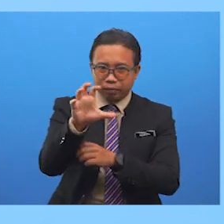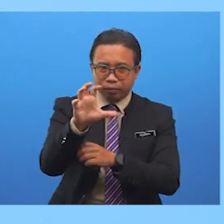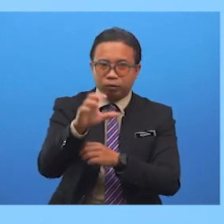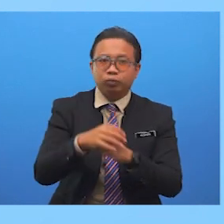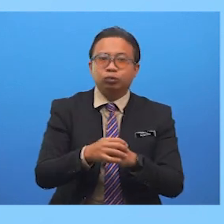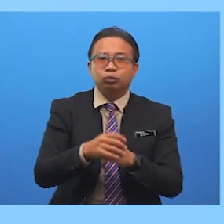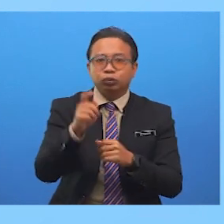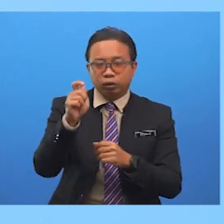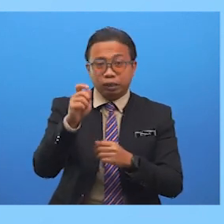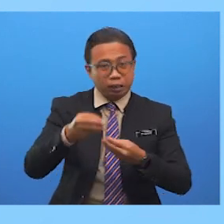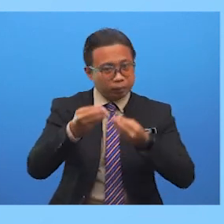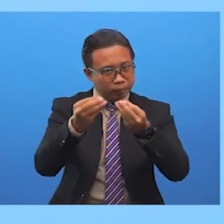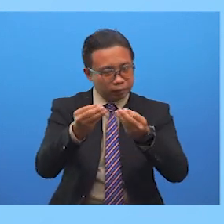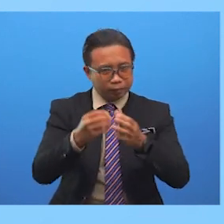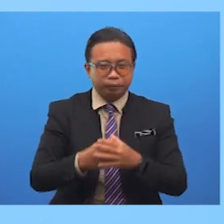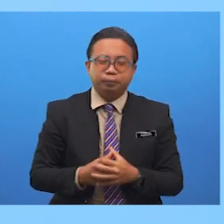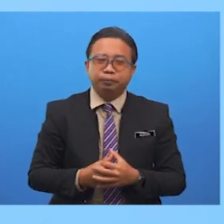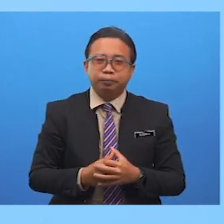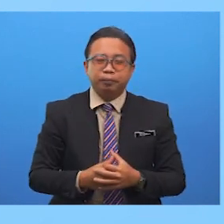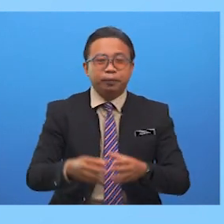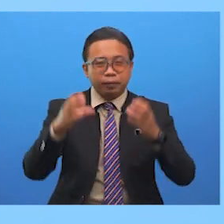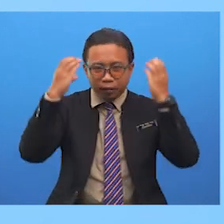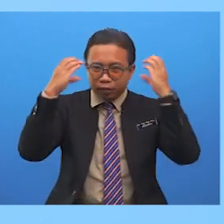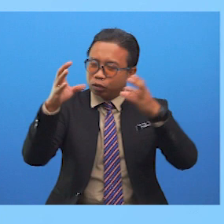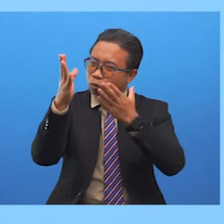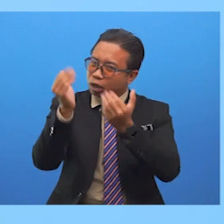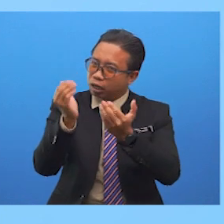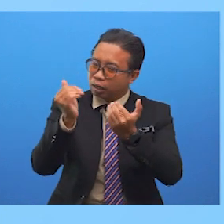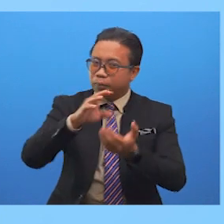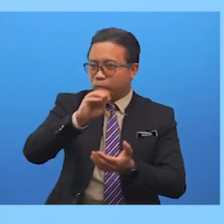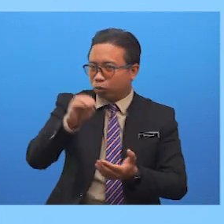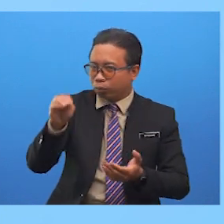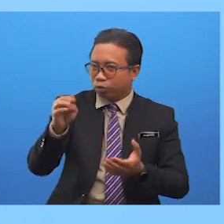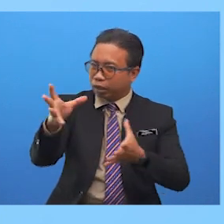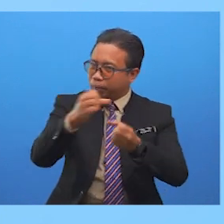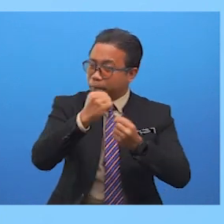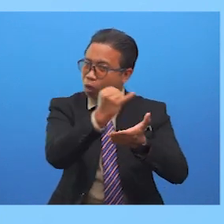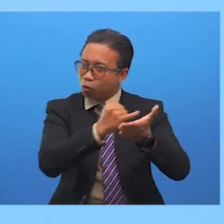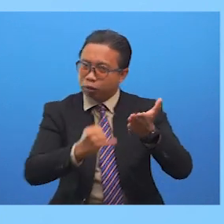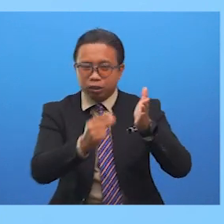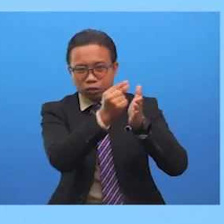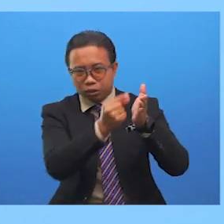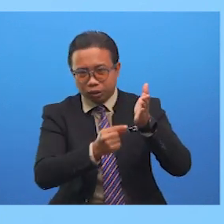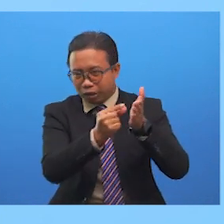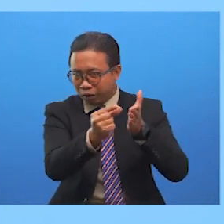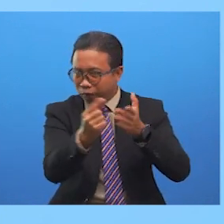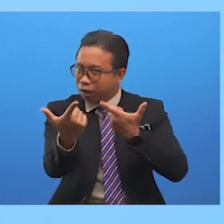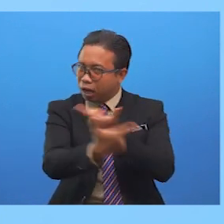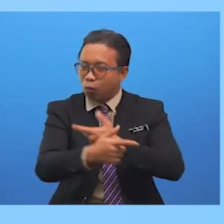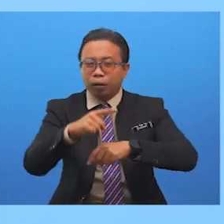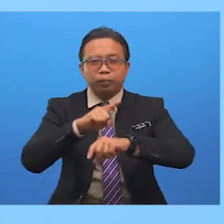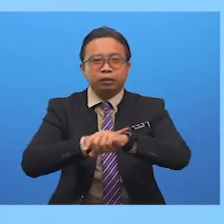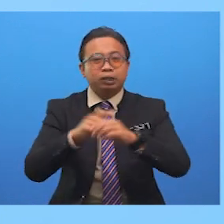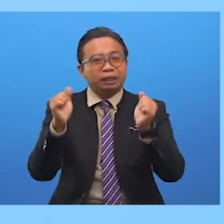53 di Paparan Lego harap murid-murid javad melukis grafik jarak melawan